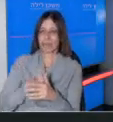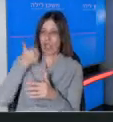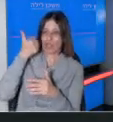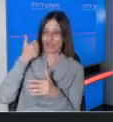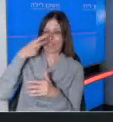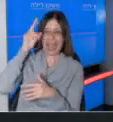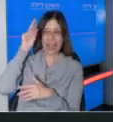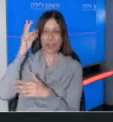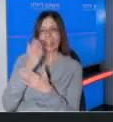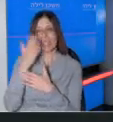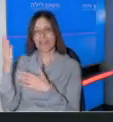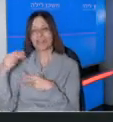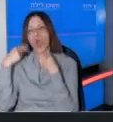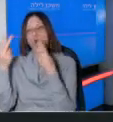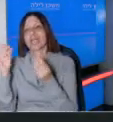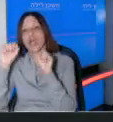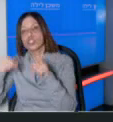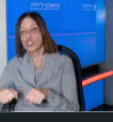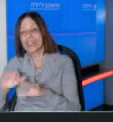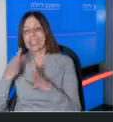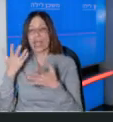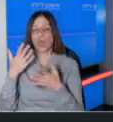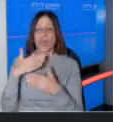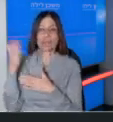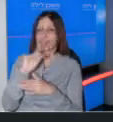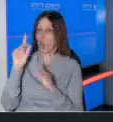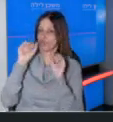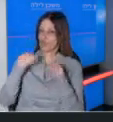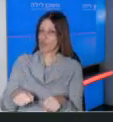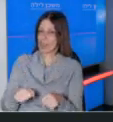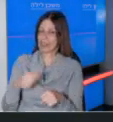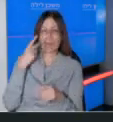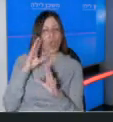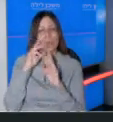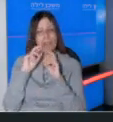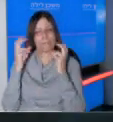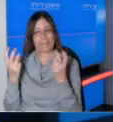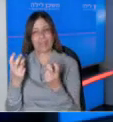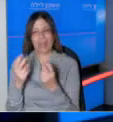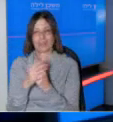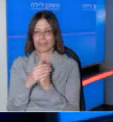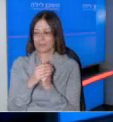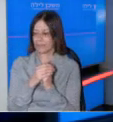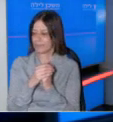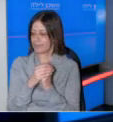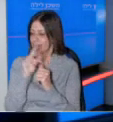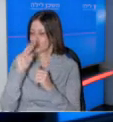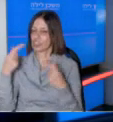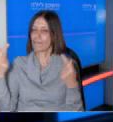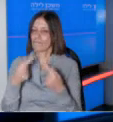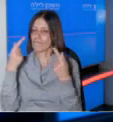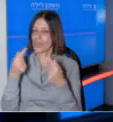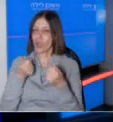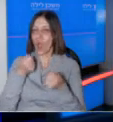הליכוד, הימין חוזר לשלטון, כאילו שהימין לא שולט. בואו נראה מה אומר הפאנל שלנו. יש ויכוח בין